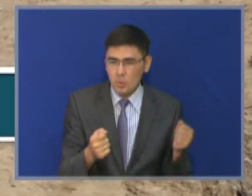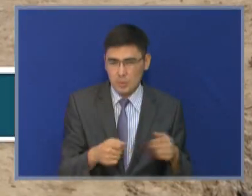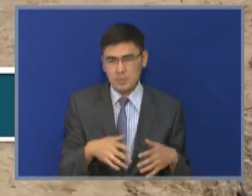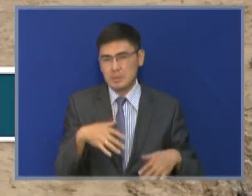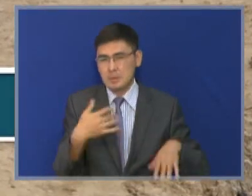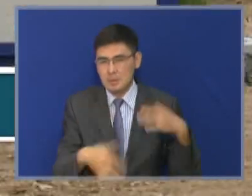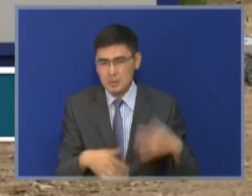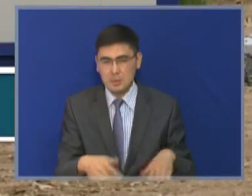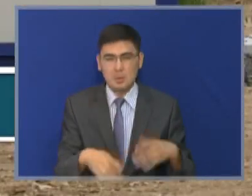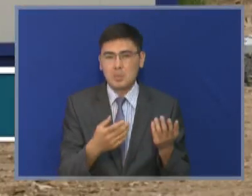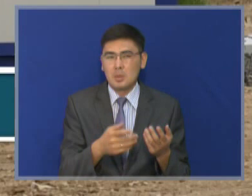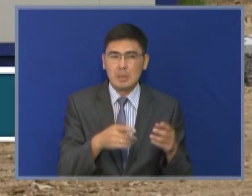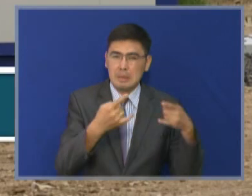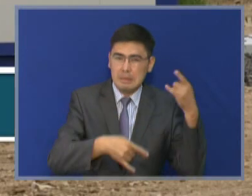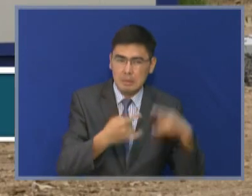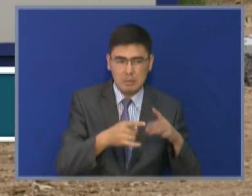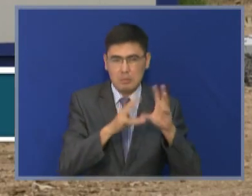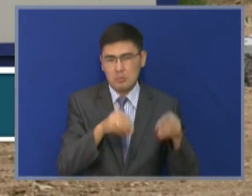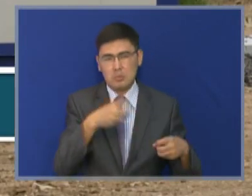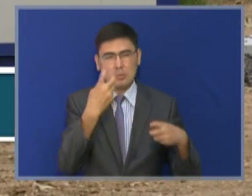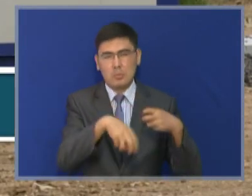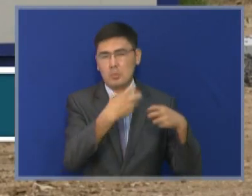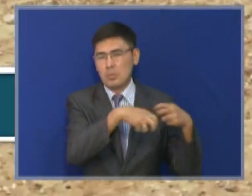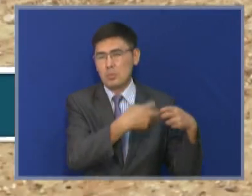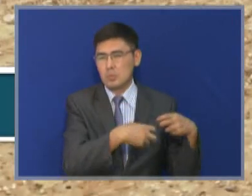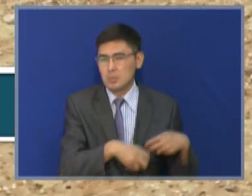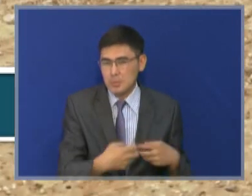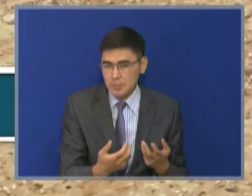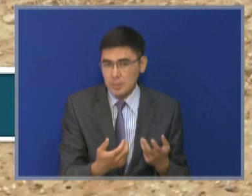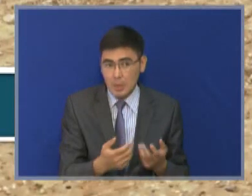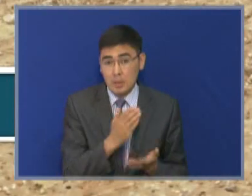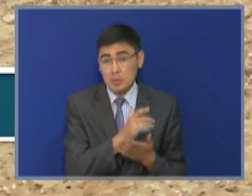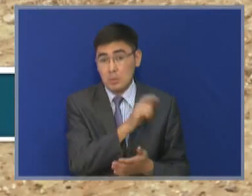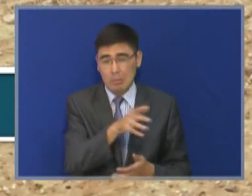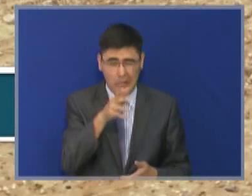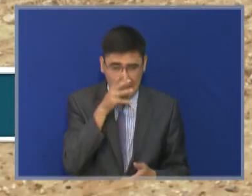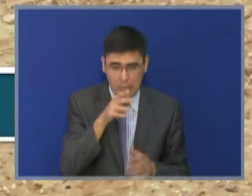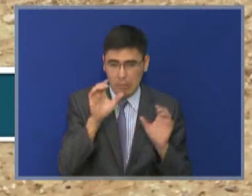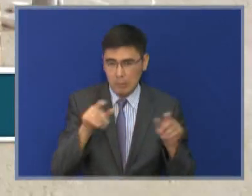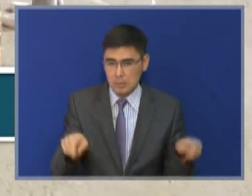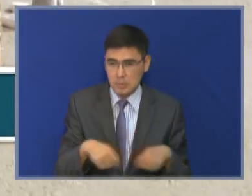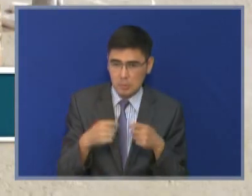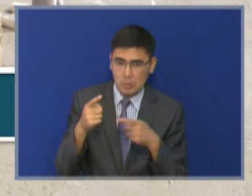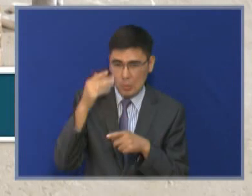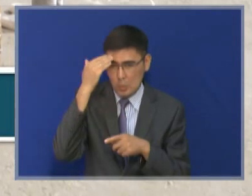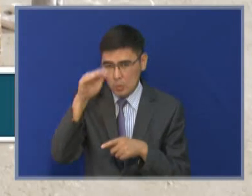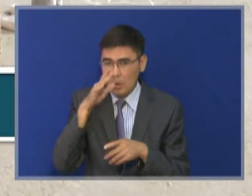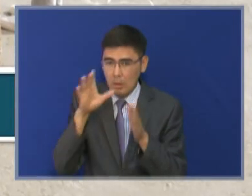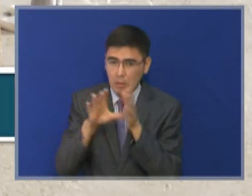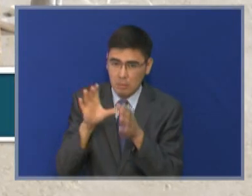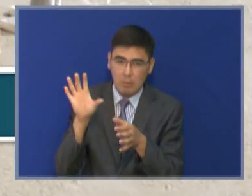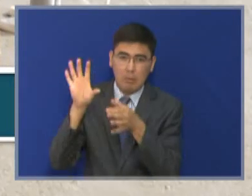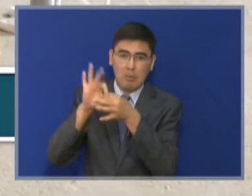пен теледидарлары күйіп кеткен. Жергілікті тұрғындар электр жарығын заңсыз алып отырғанын жасырмайды. Алайда басқа амал жоқ дейді